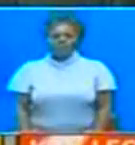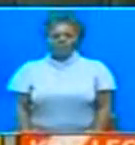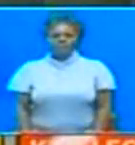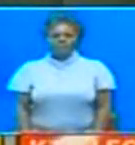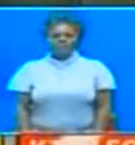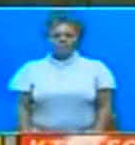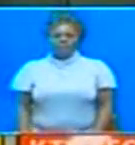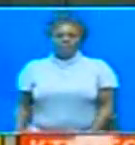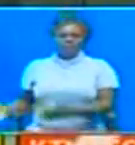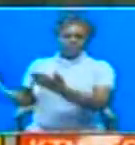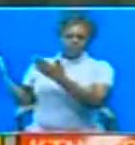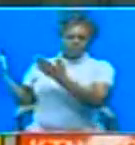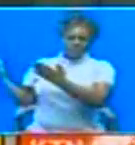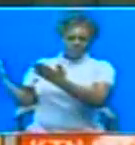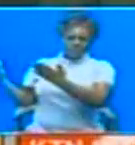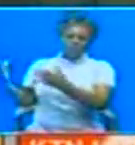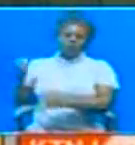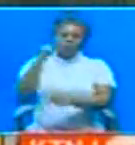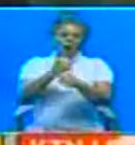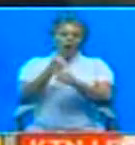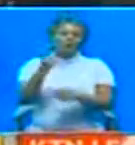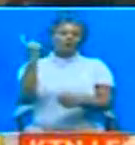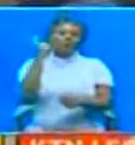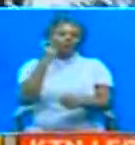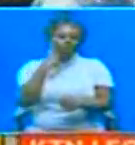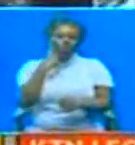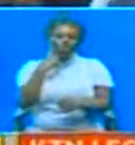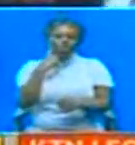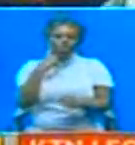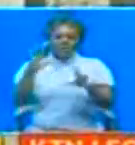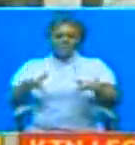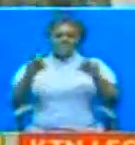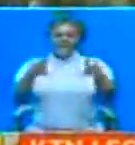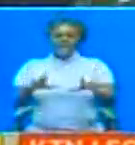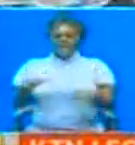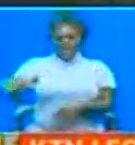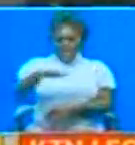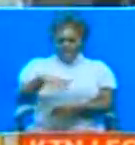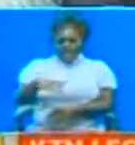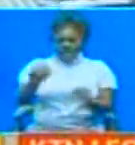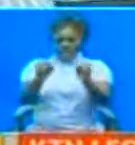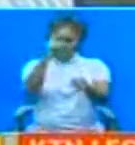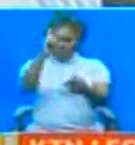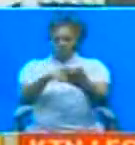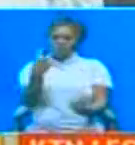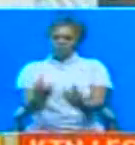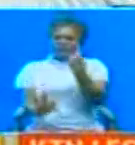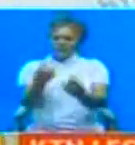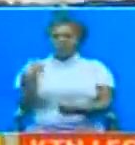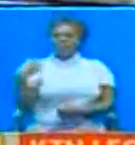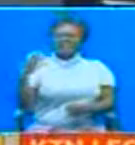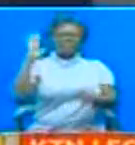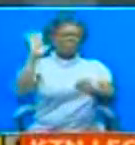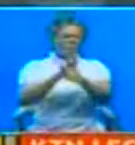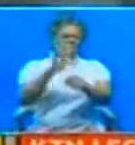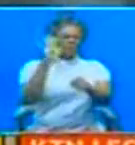Moshi mkubwa ulionekana ukifuka katika karakana hii iliyopo katika eneo la Chuna mjini Kitengela, na matukio yake ikawa ni kuchomeka kwa mali ya mamilioni ya